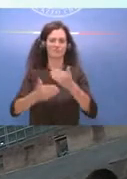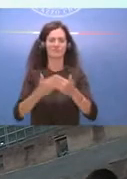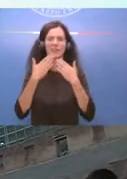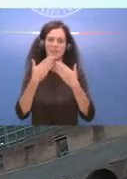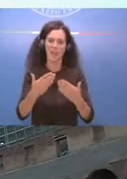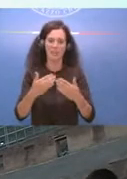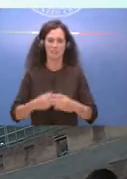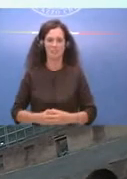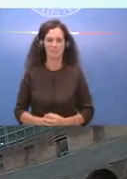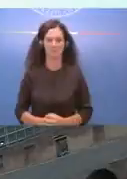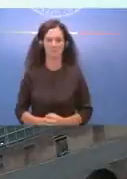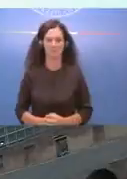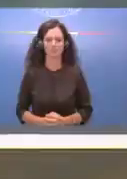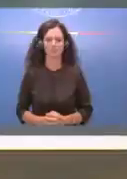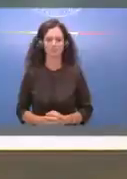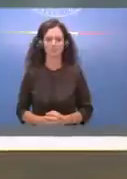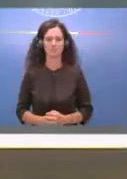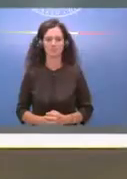day